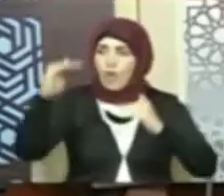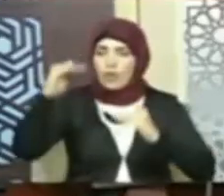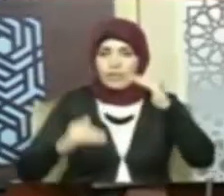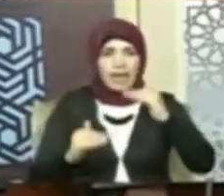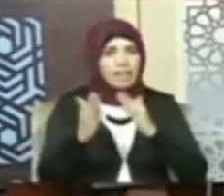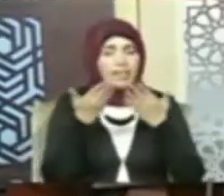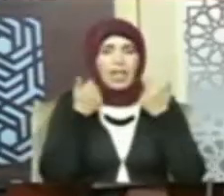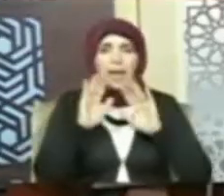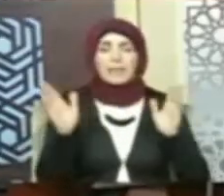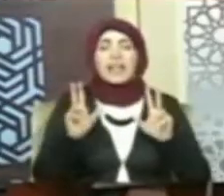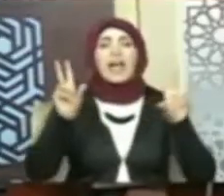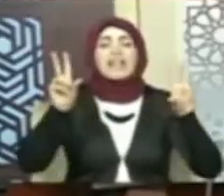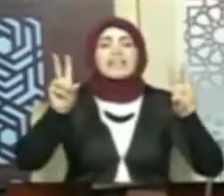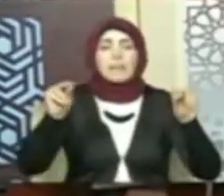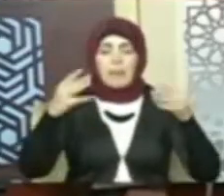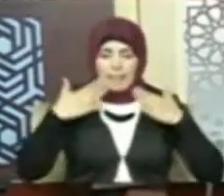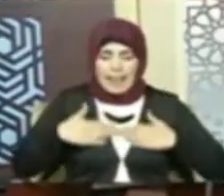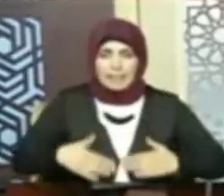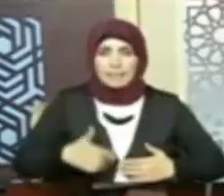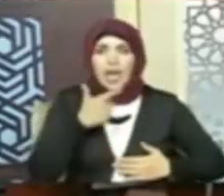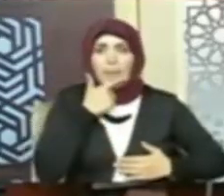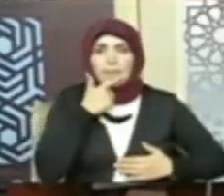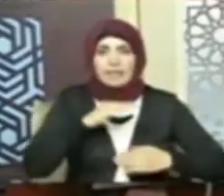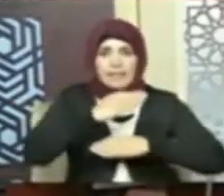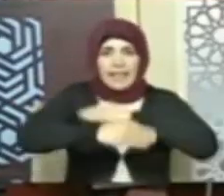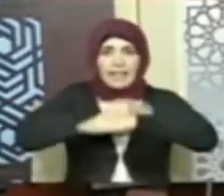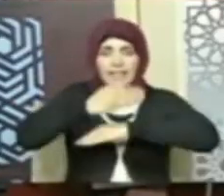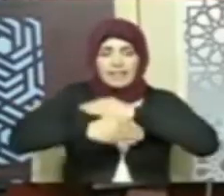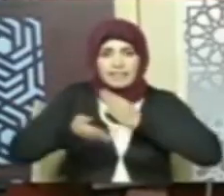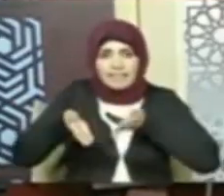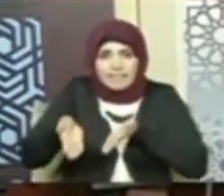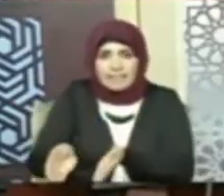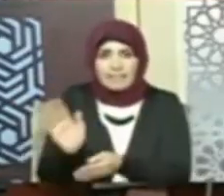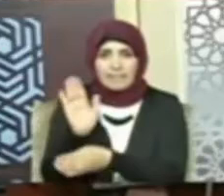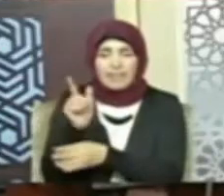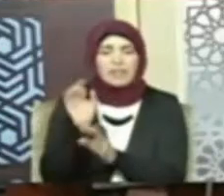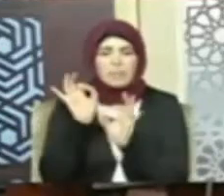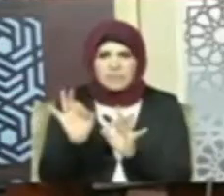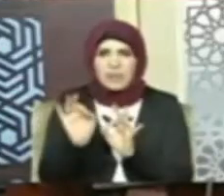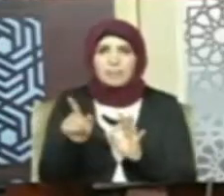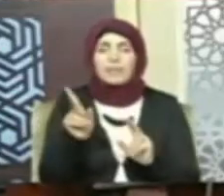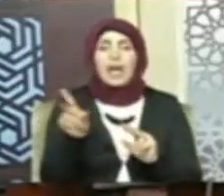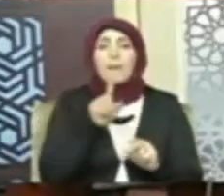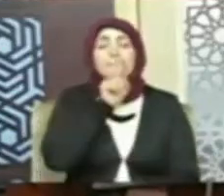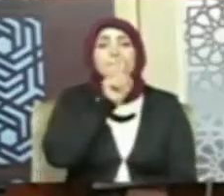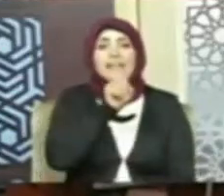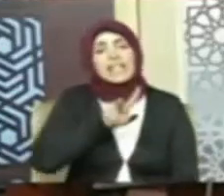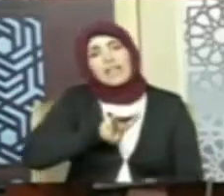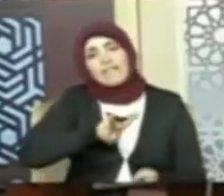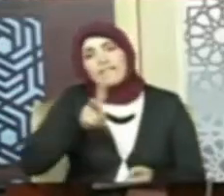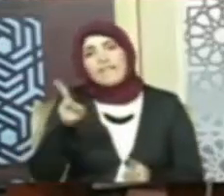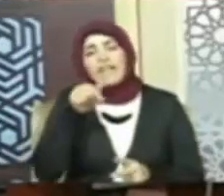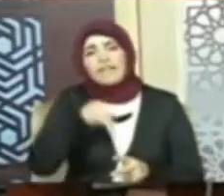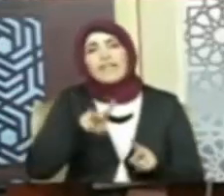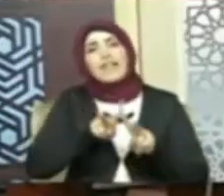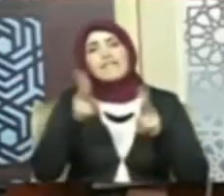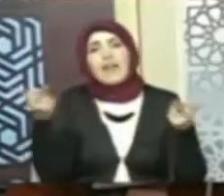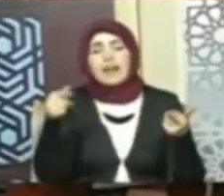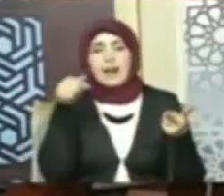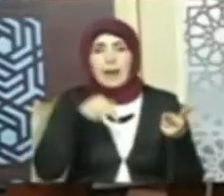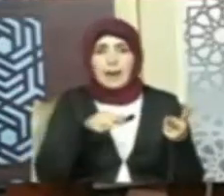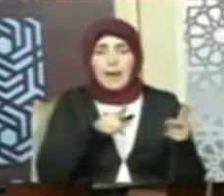الكفن الأبيض. ولكن هناك فرق بين لبس الإحرام وبين لبس